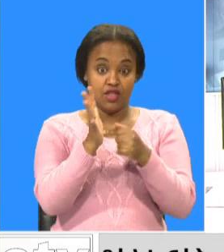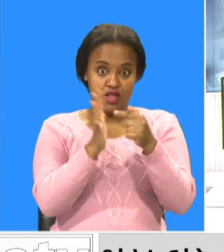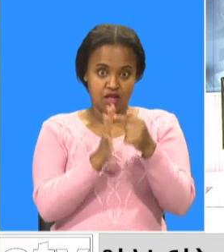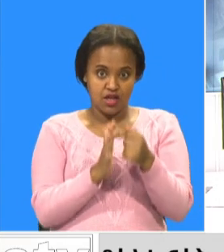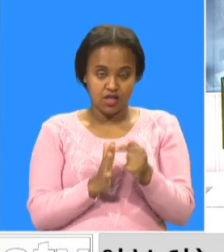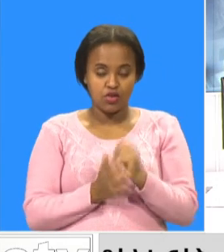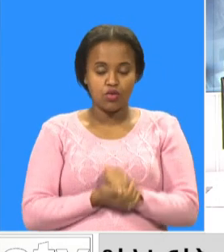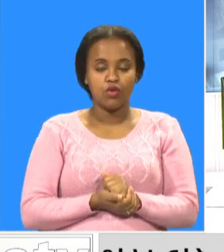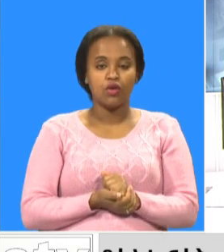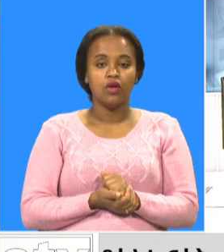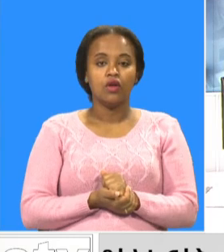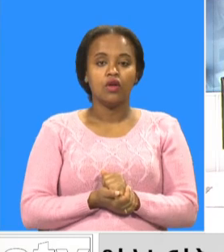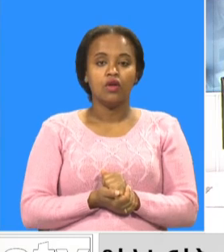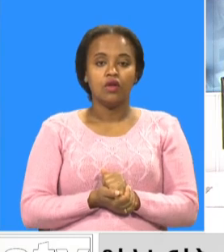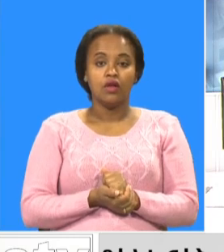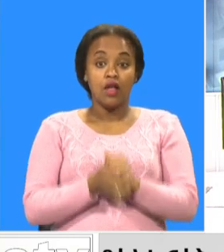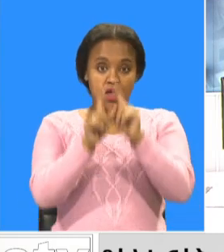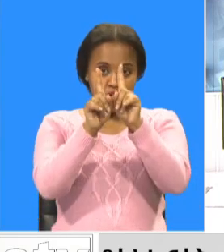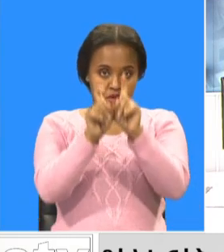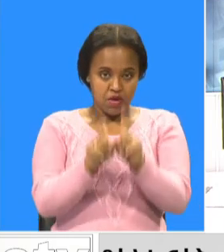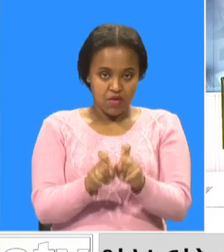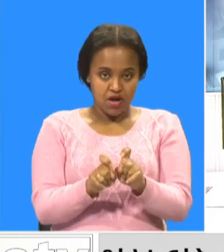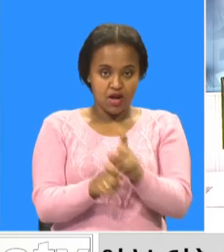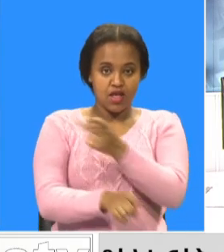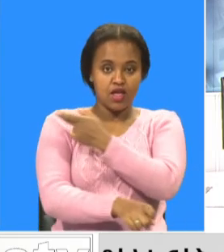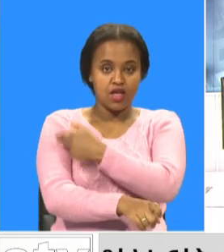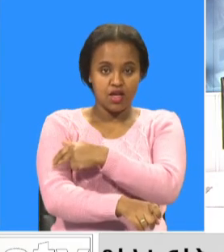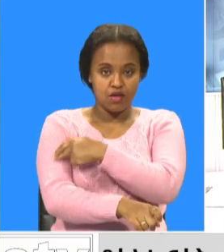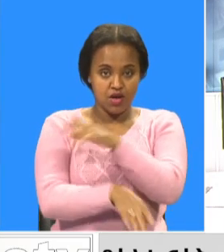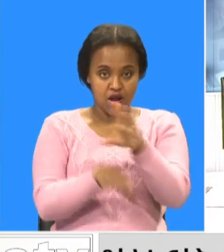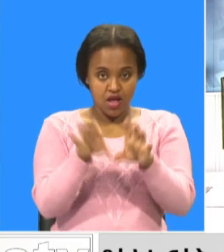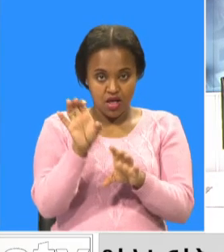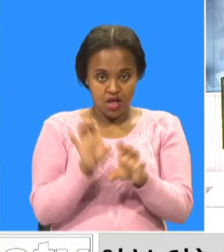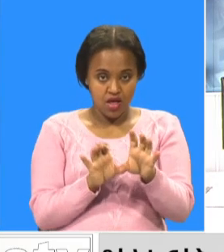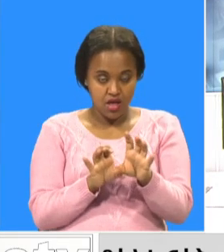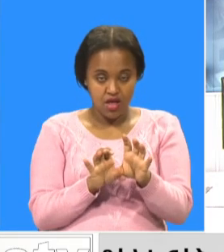እንደተጠቀሰው የመመርመር የማከምና